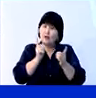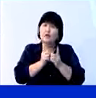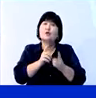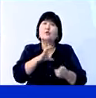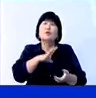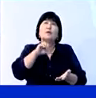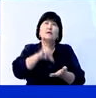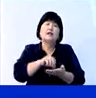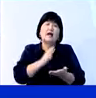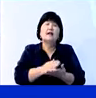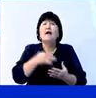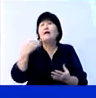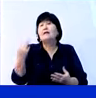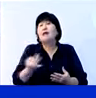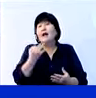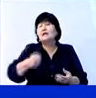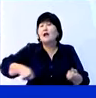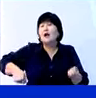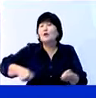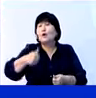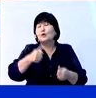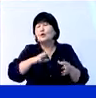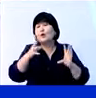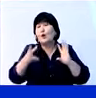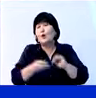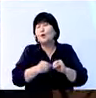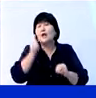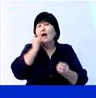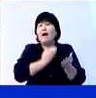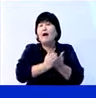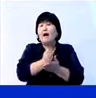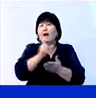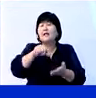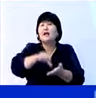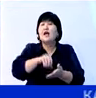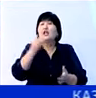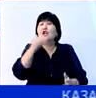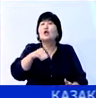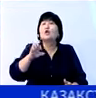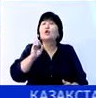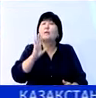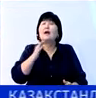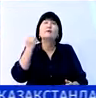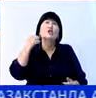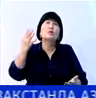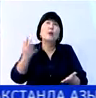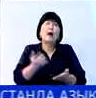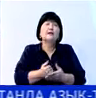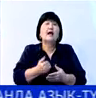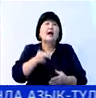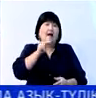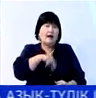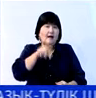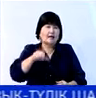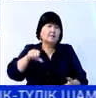болып жатыр дейміз. Тартысты өткен тастаяқ турнирінің қорытындысы бойынша ардагерлер арасында Шакизат Төребаев жеңімпаз атанды. Ал сала